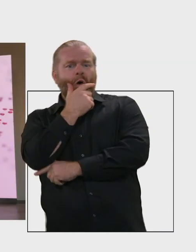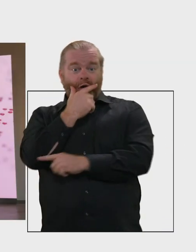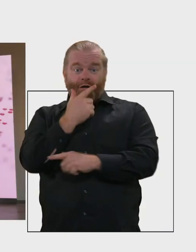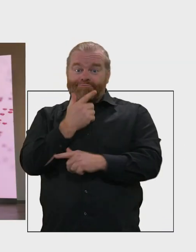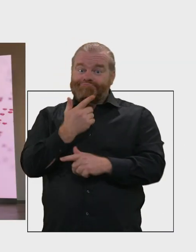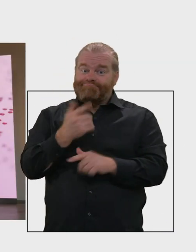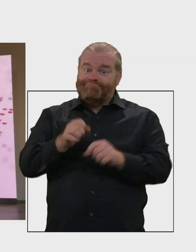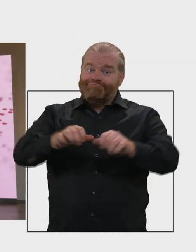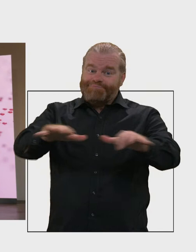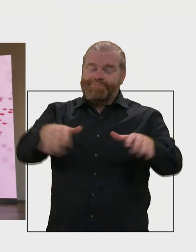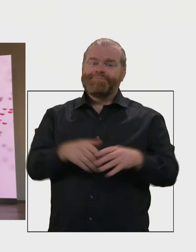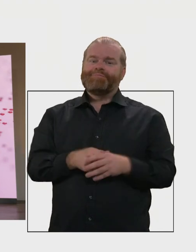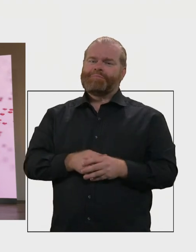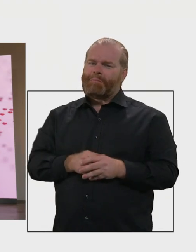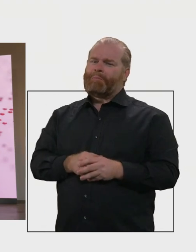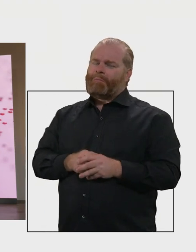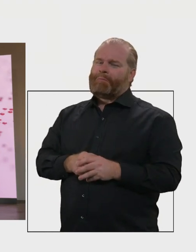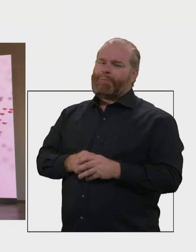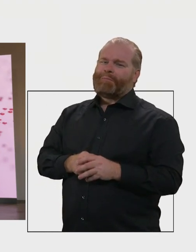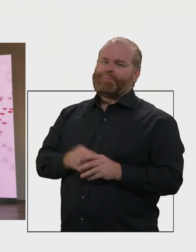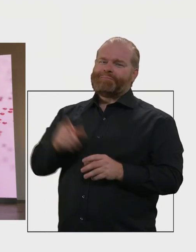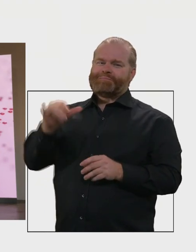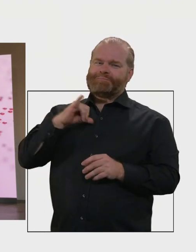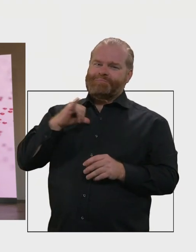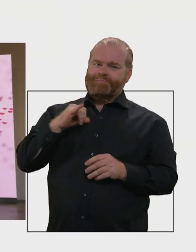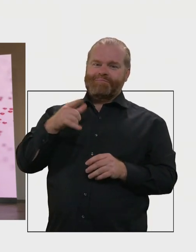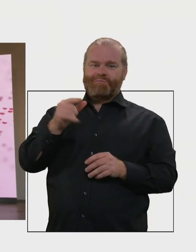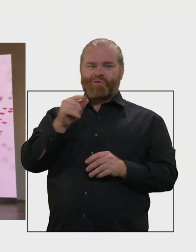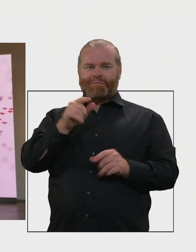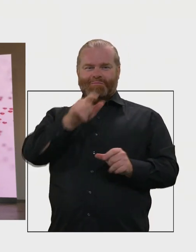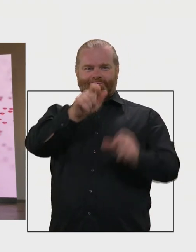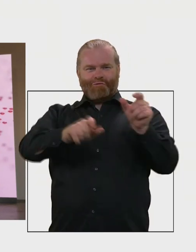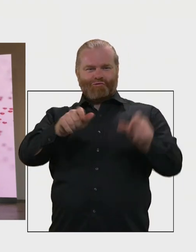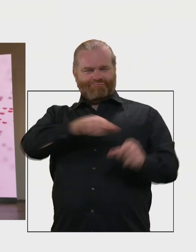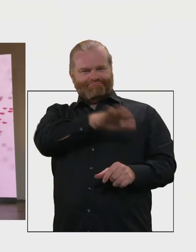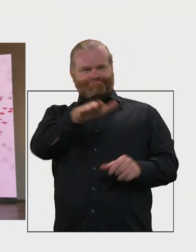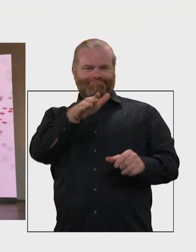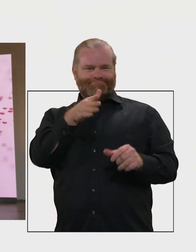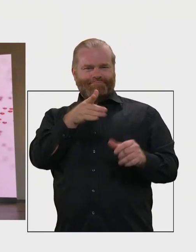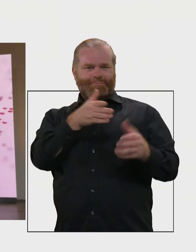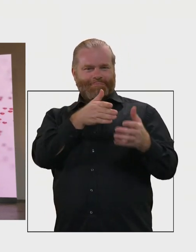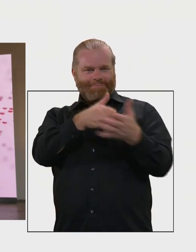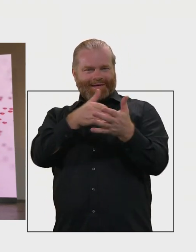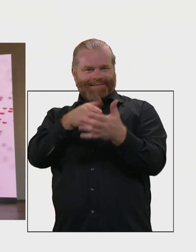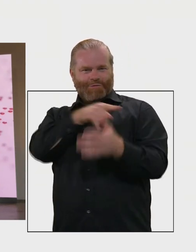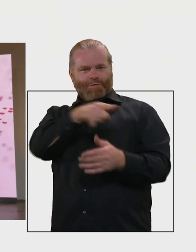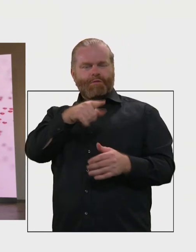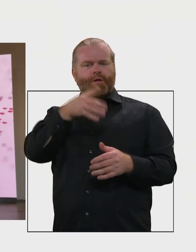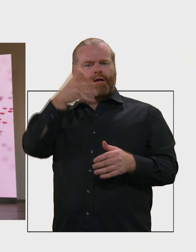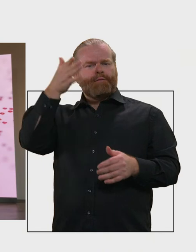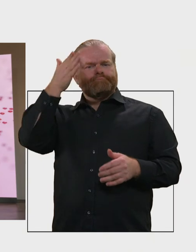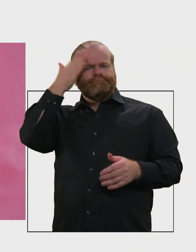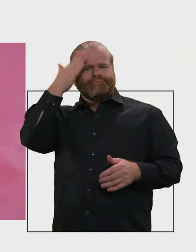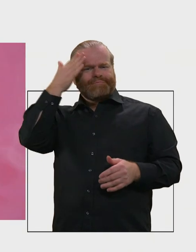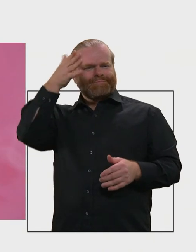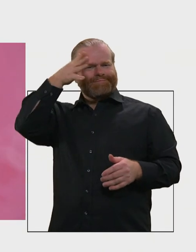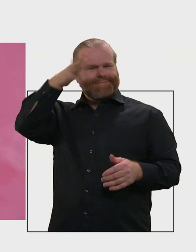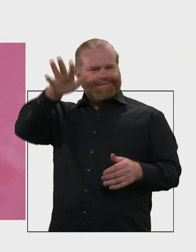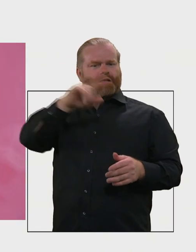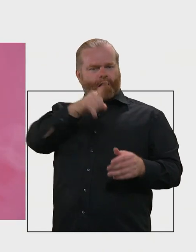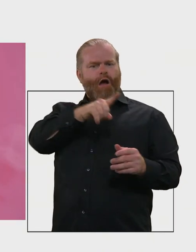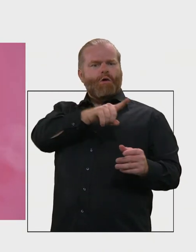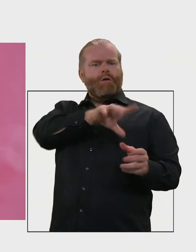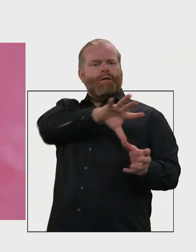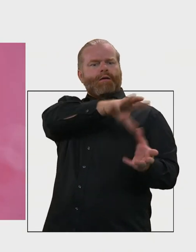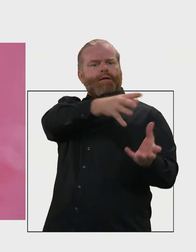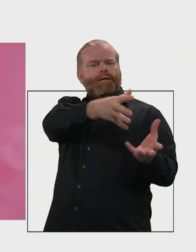Beeinträchtigungen auch abholen. Nothing about us, without us. Also tatsächlich diese Expertise mitzuholen. Ja. Und das geschieht ja hier und das ist auch gut so.